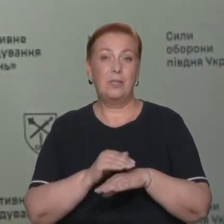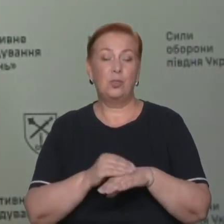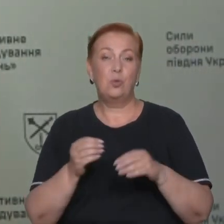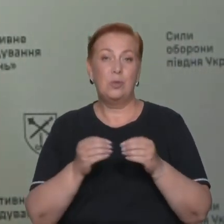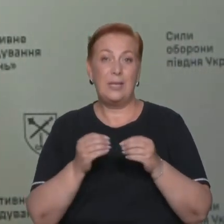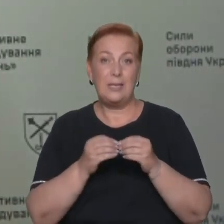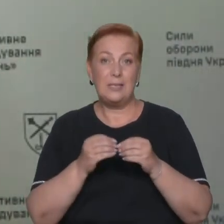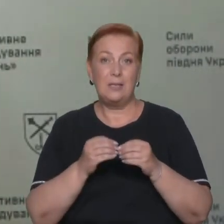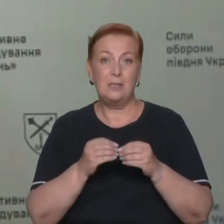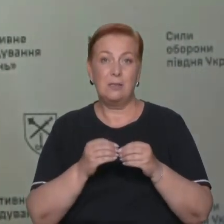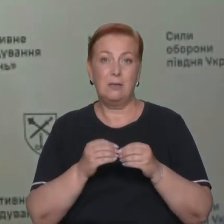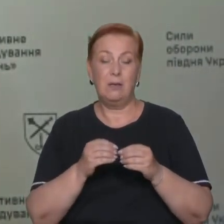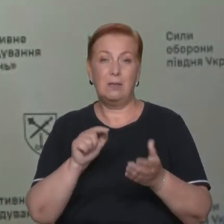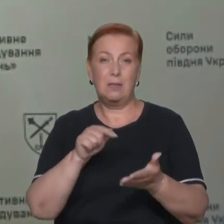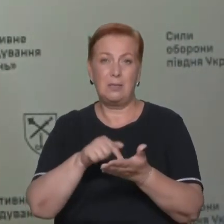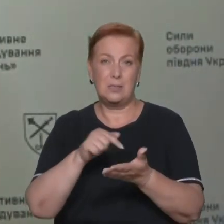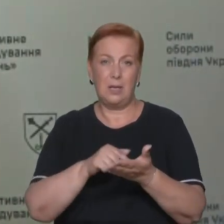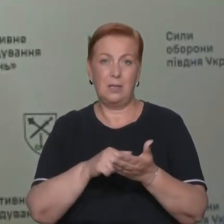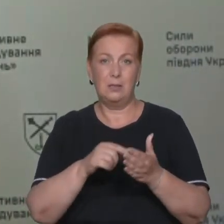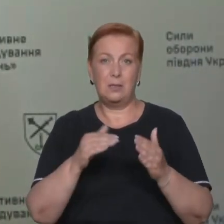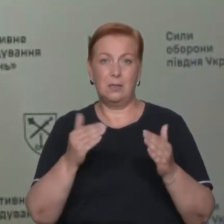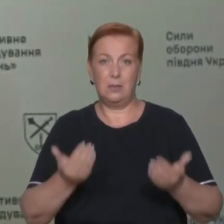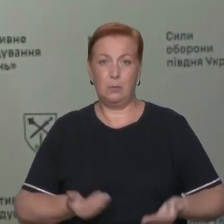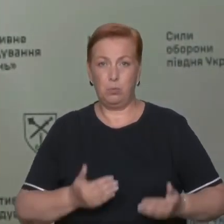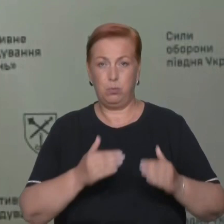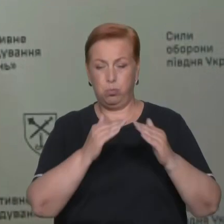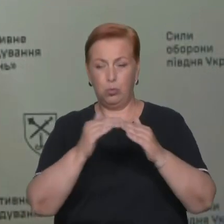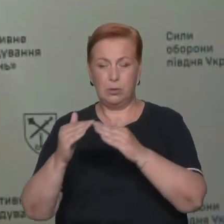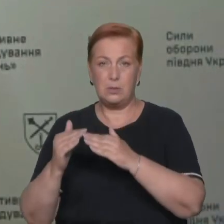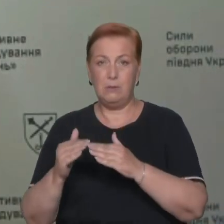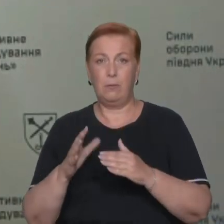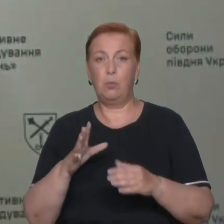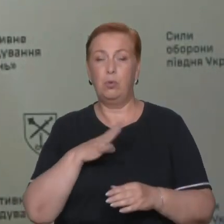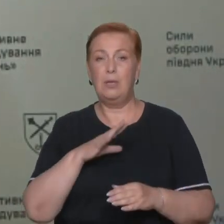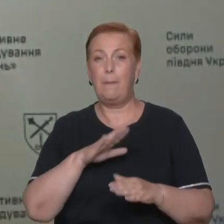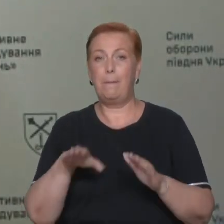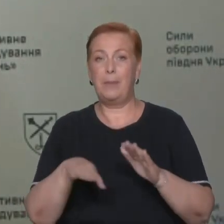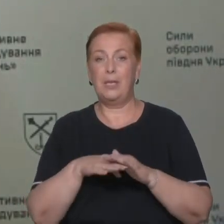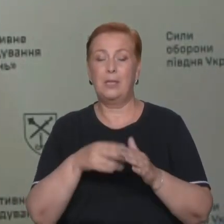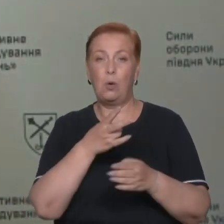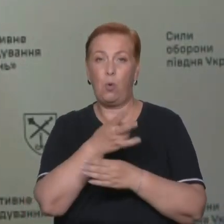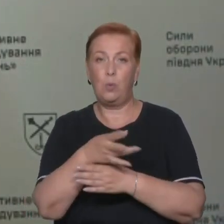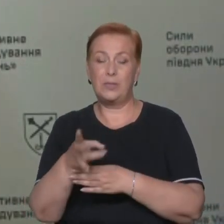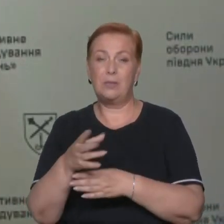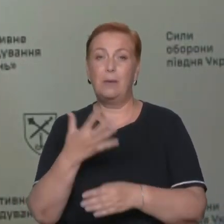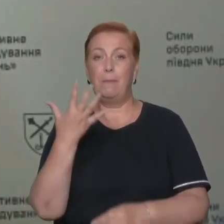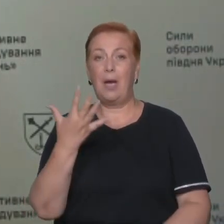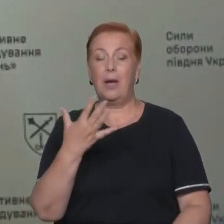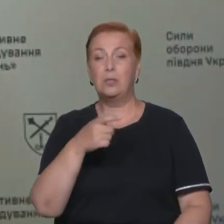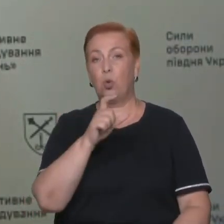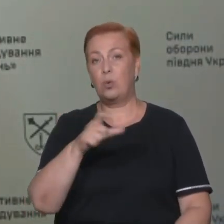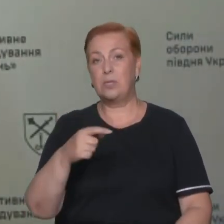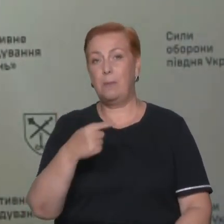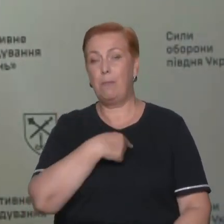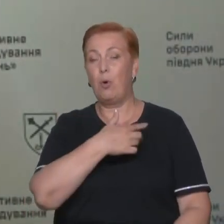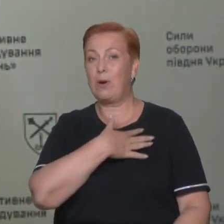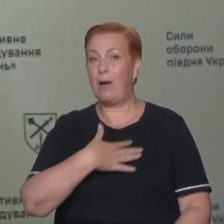зоні відповідальності були під обстрілами, деякі неодноразово. 5 осіб поранено, одна